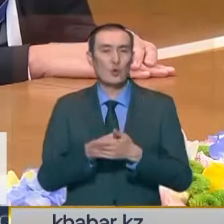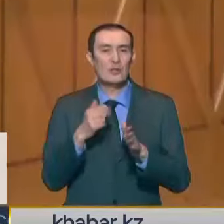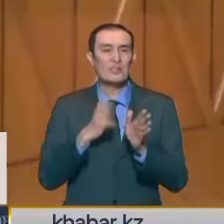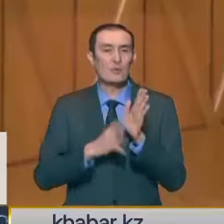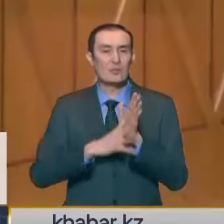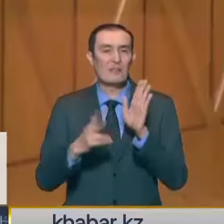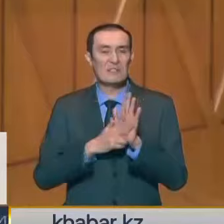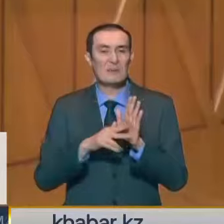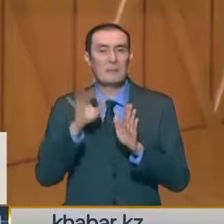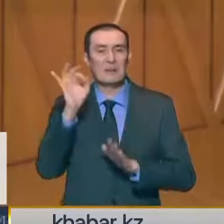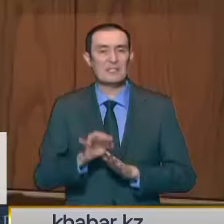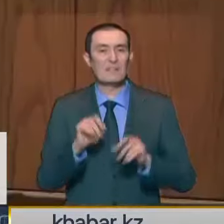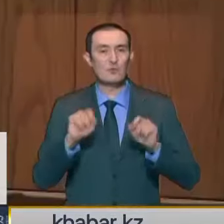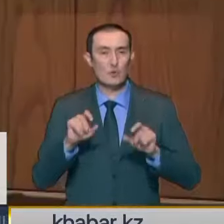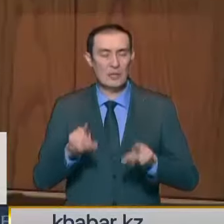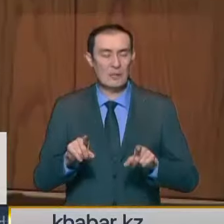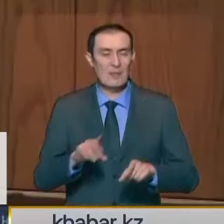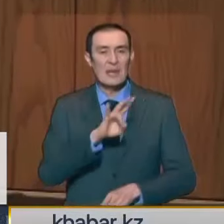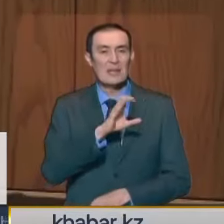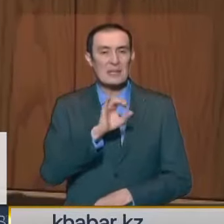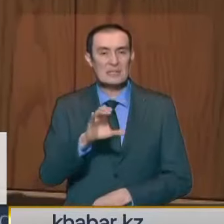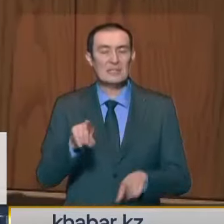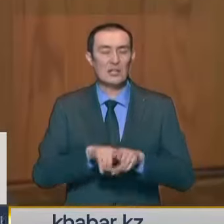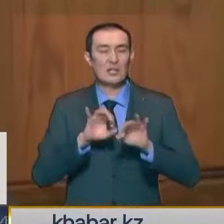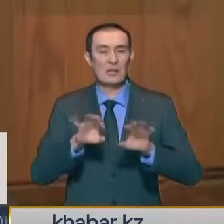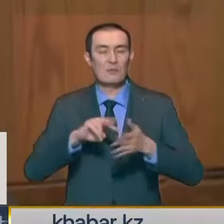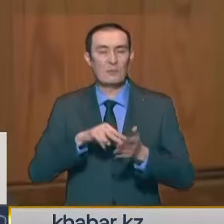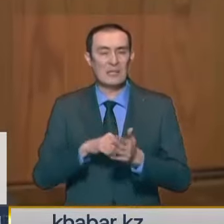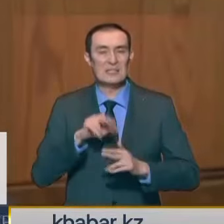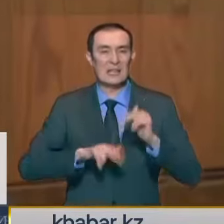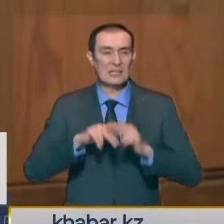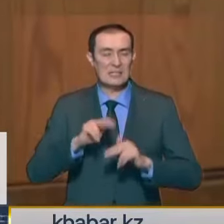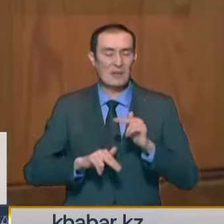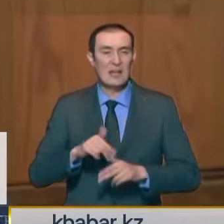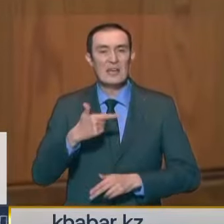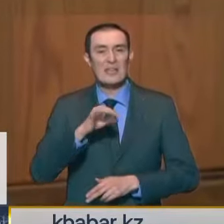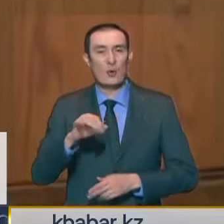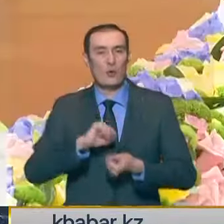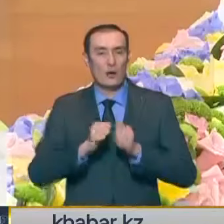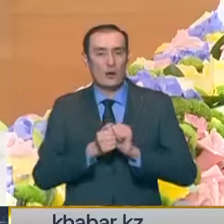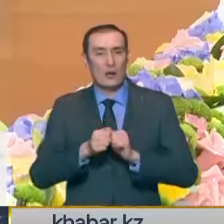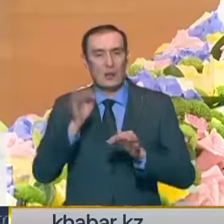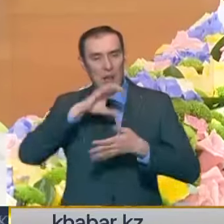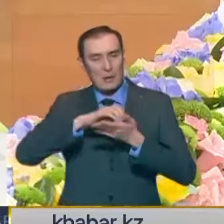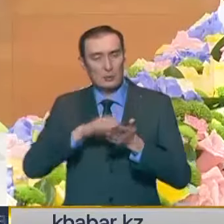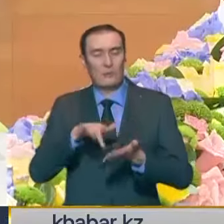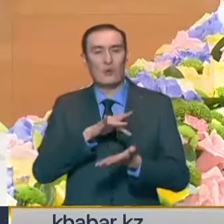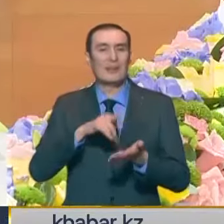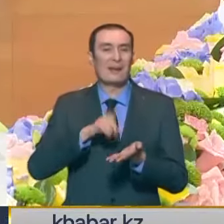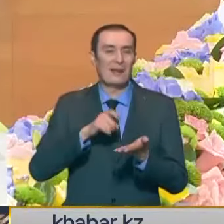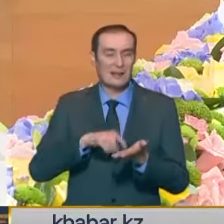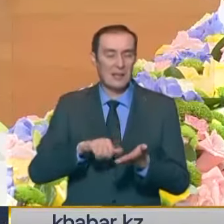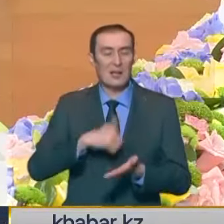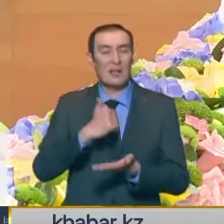98% золота Виталий несис также рассказал о планах по строительству геологической лаборатории в Караганде глава